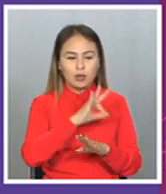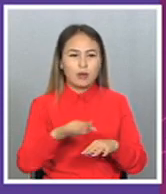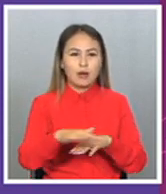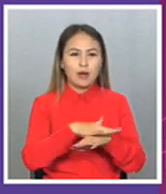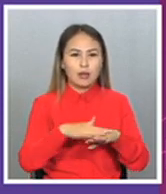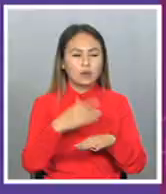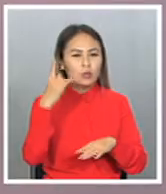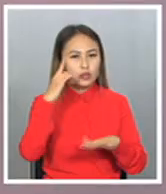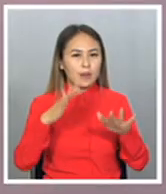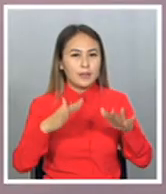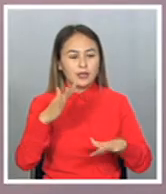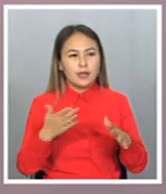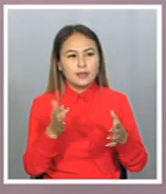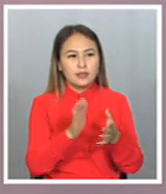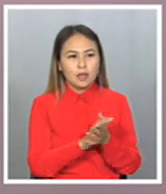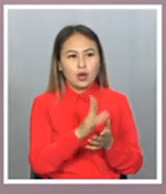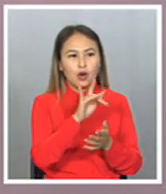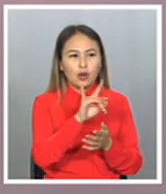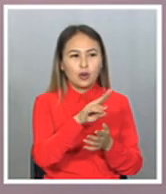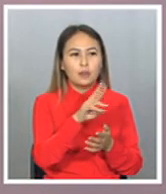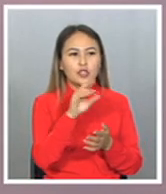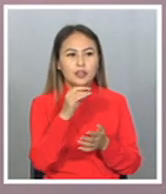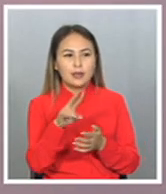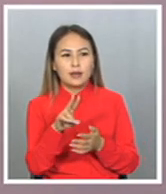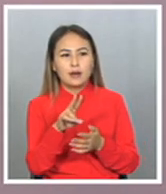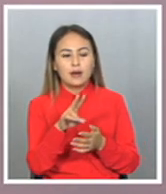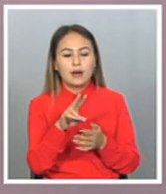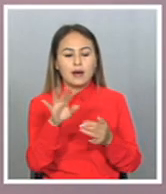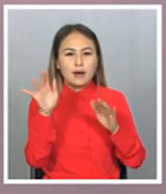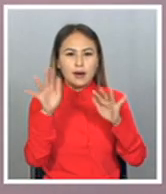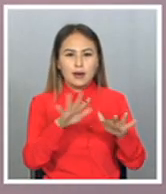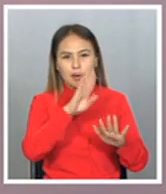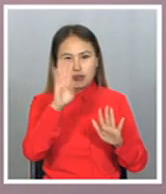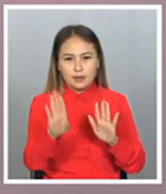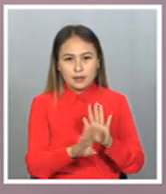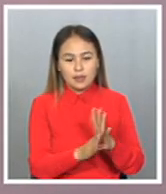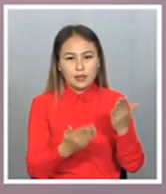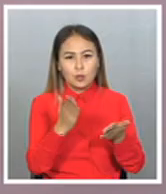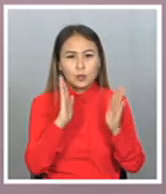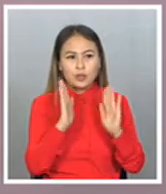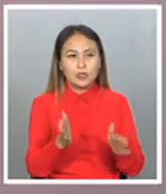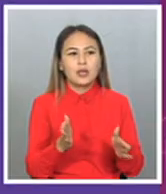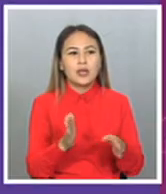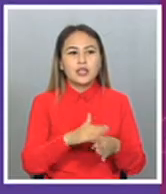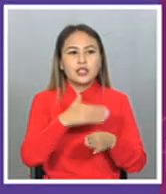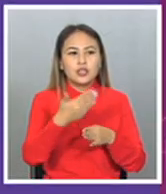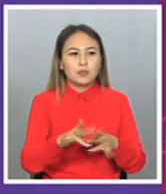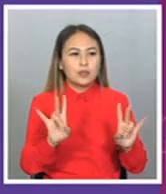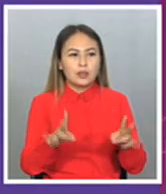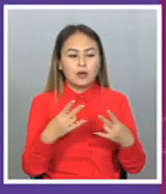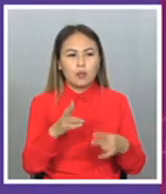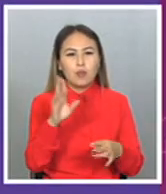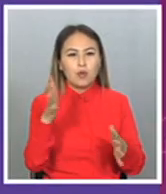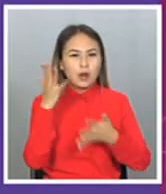болжаммен танысайық. Құр мен шіл қар астын паналаса, кешікпей-ақ